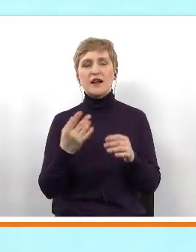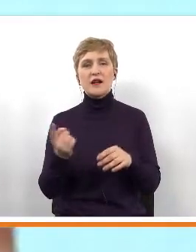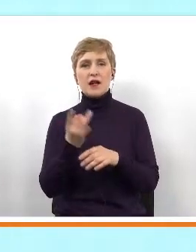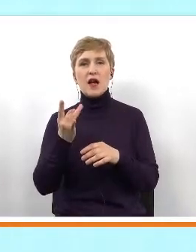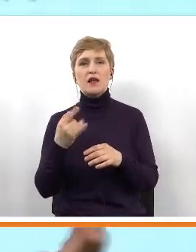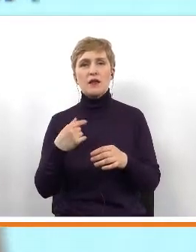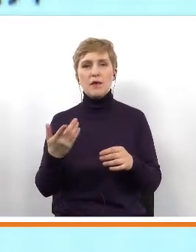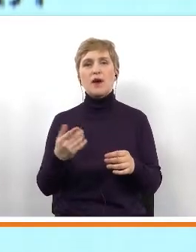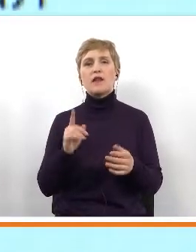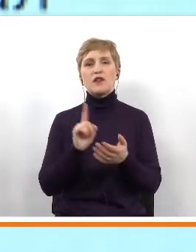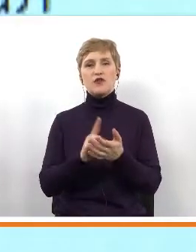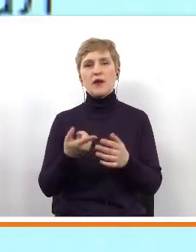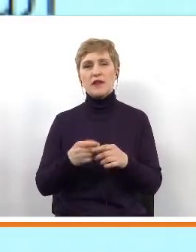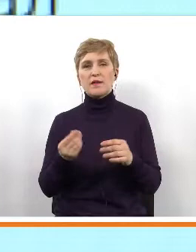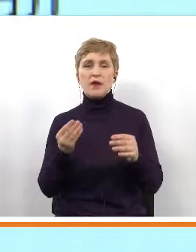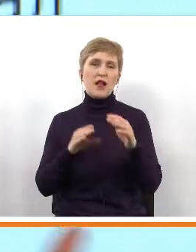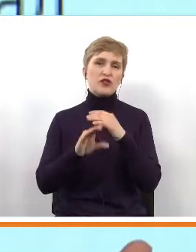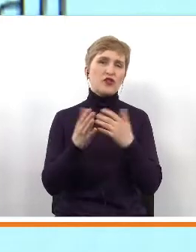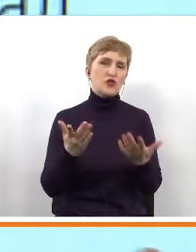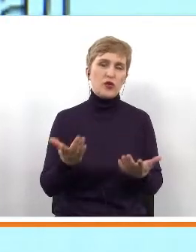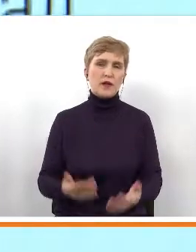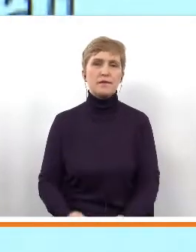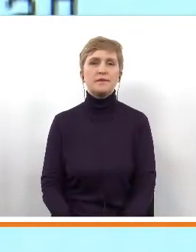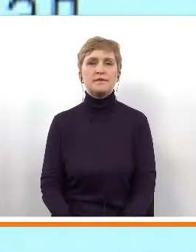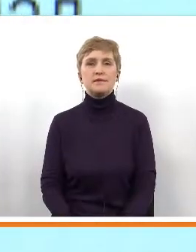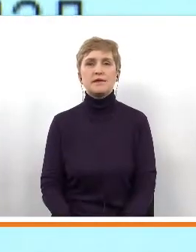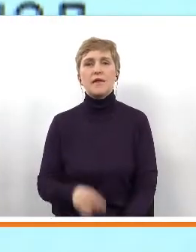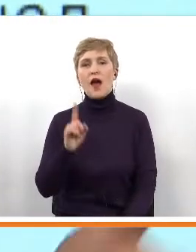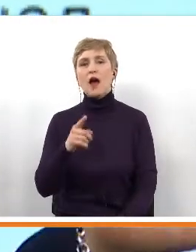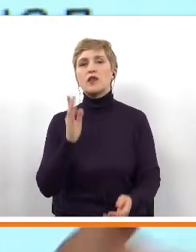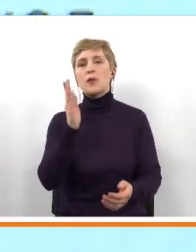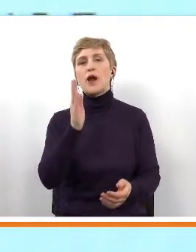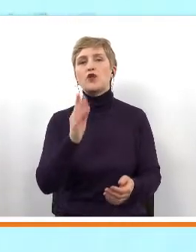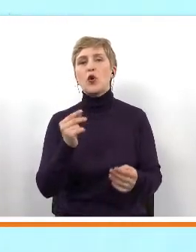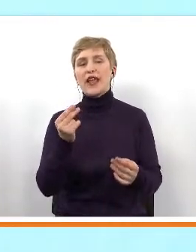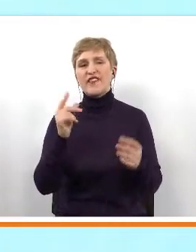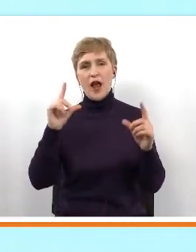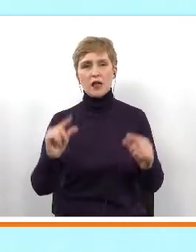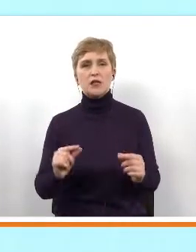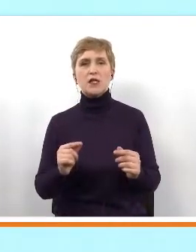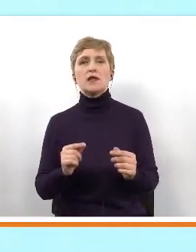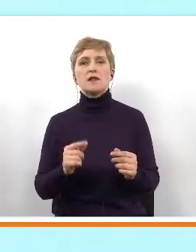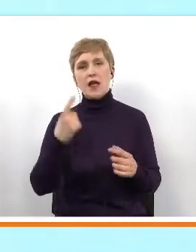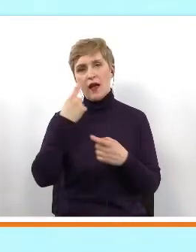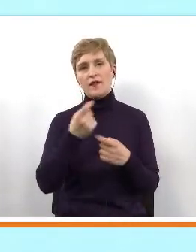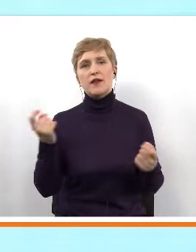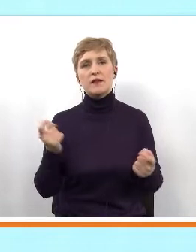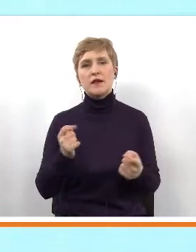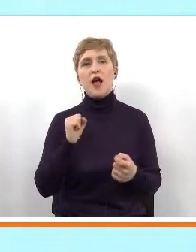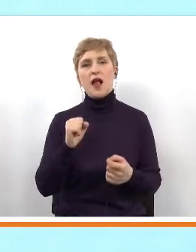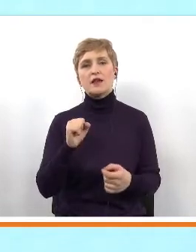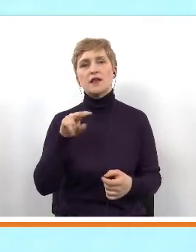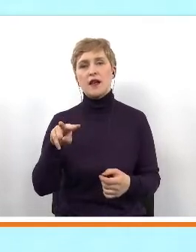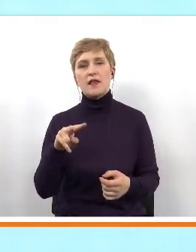ну, положить там, там, ну, какие-то вещи. А даже прогнозная инфляция там заявленная Алексеем Леонидовичем,